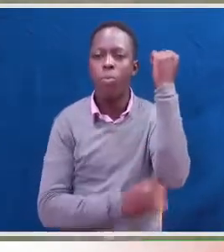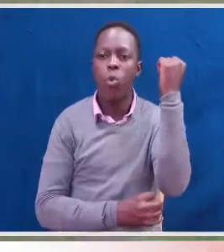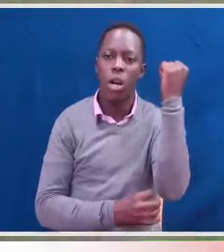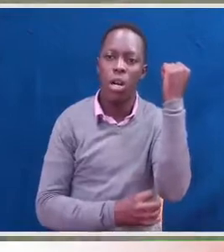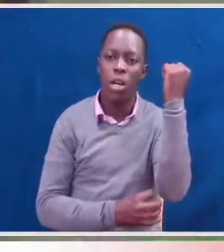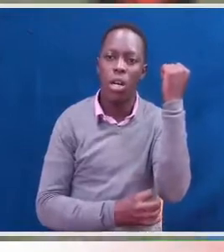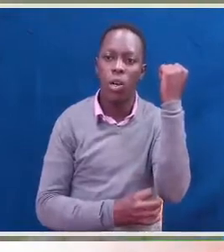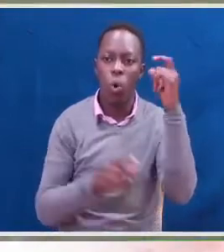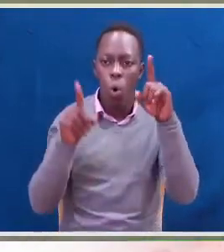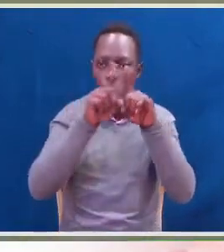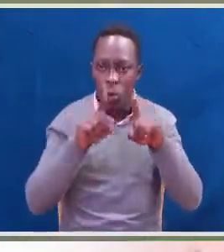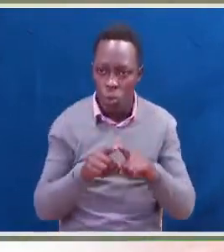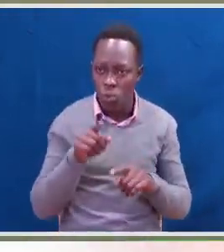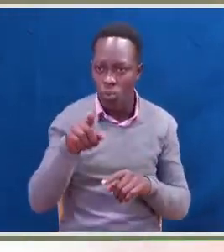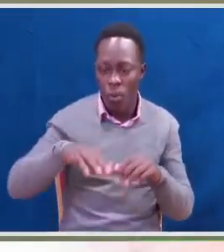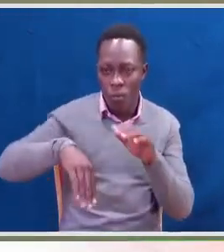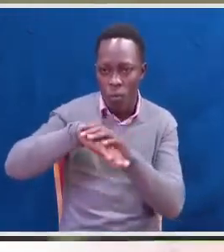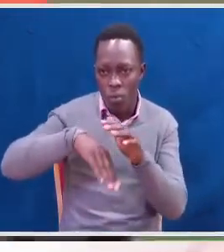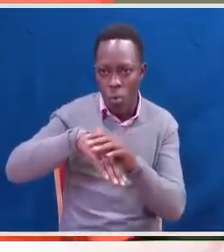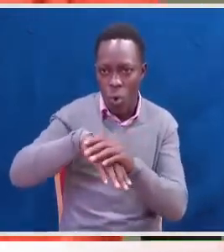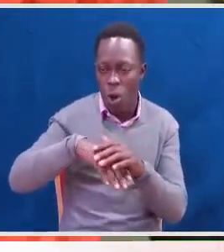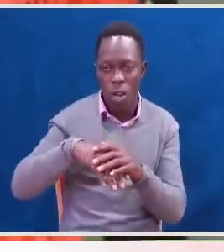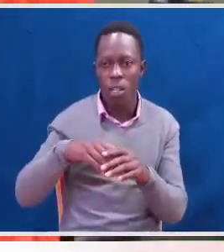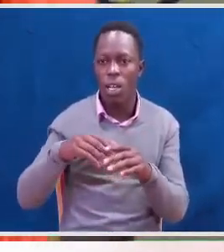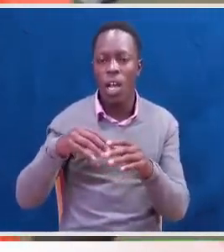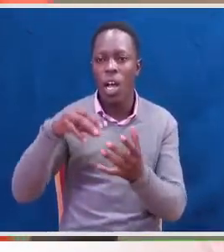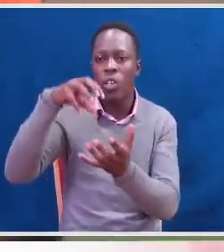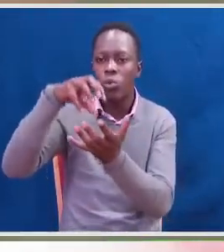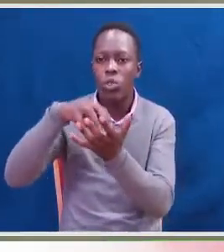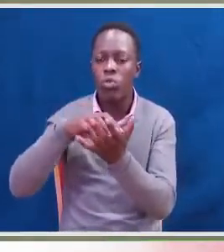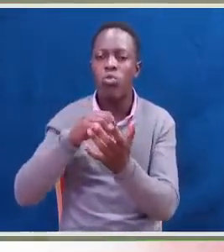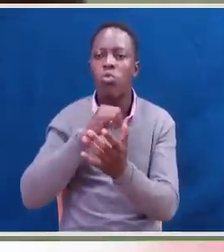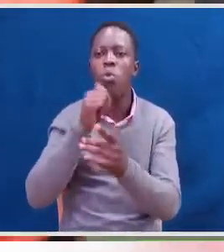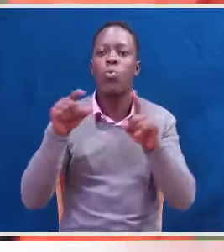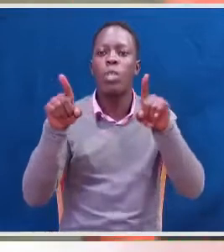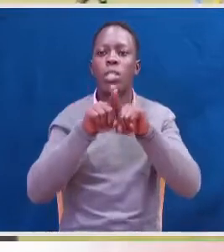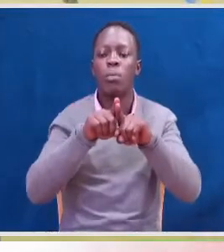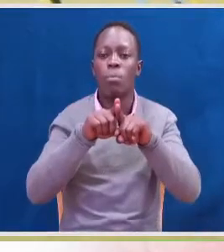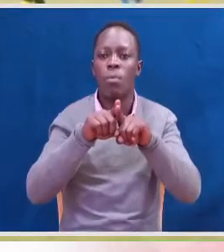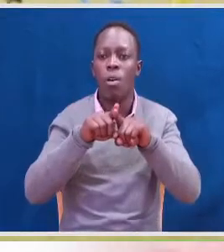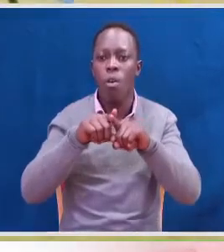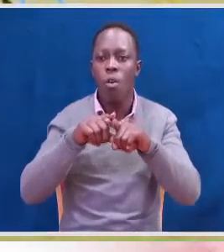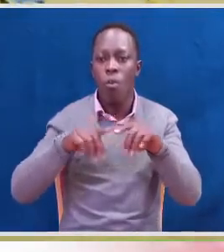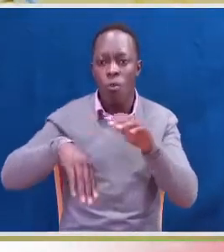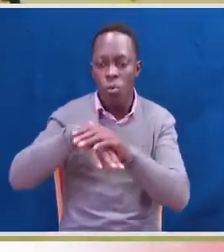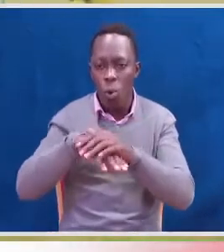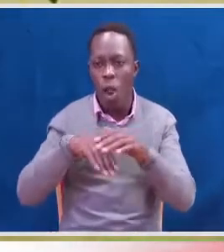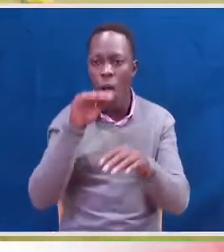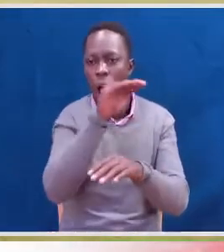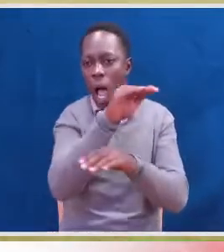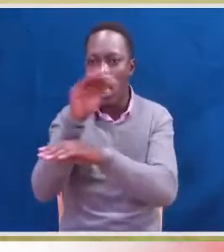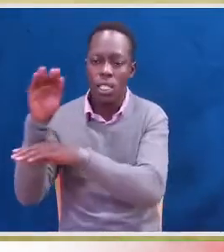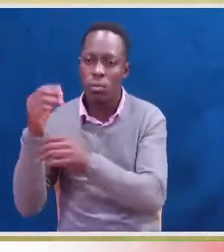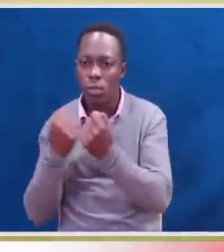kifedha. Ilivyo katika ligi kuu ya taifa, hali si hali katika ligi ya daraja. Wapenzi wa soka wakitoa wito kwa wadau kuimarisha